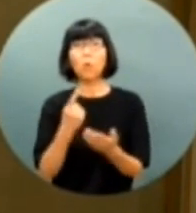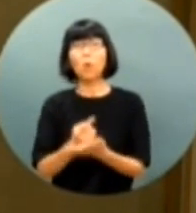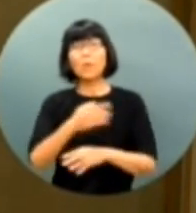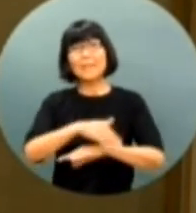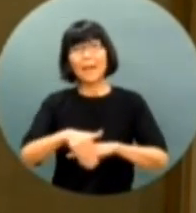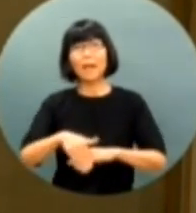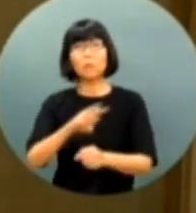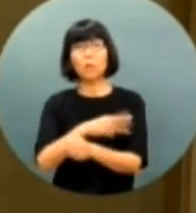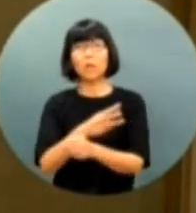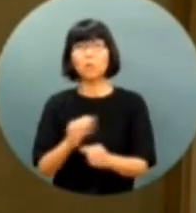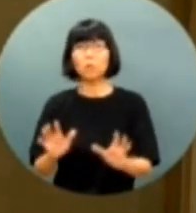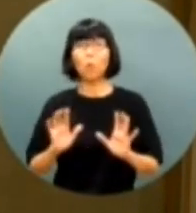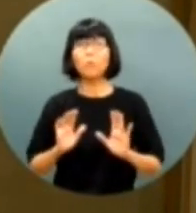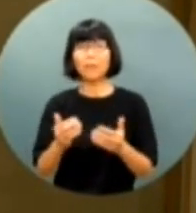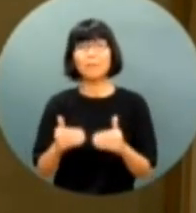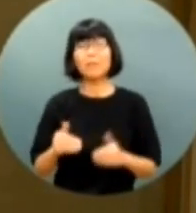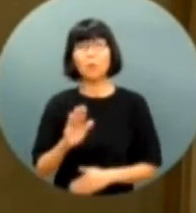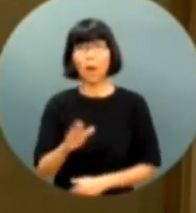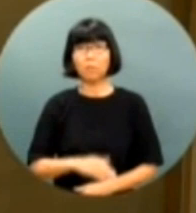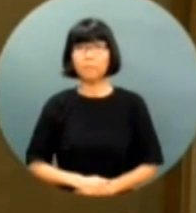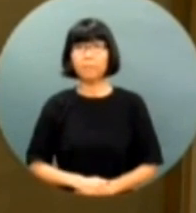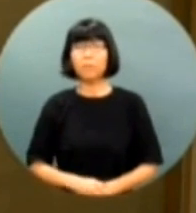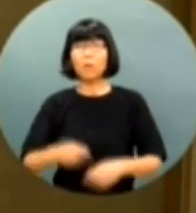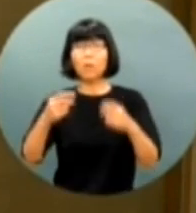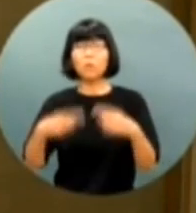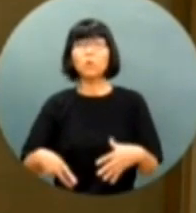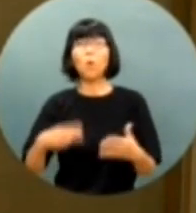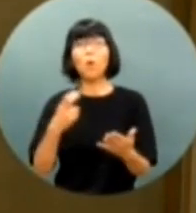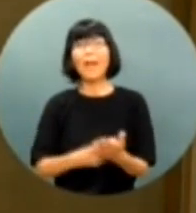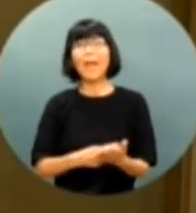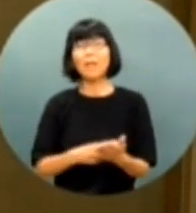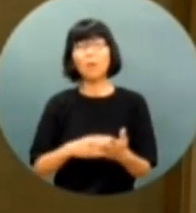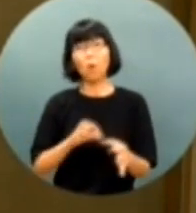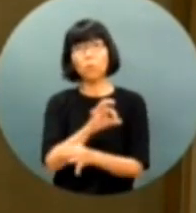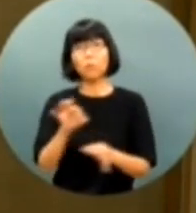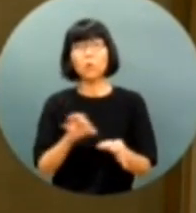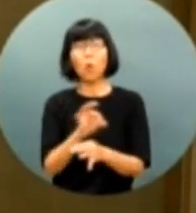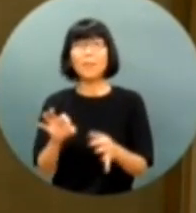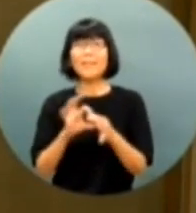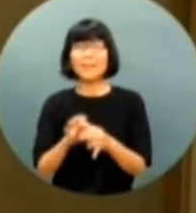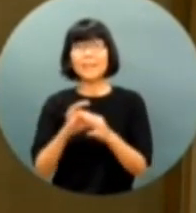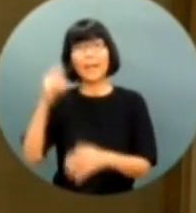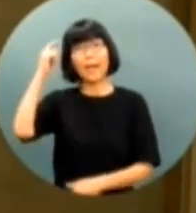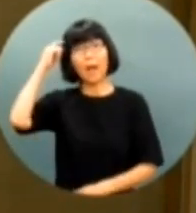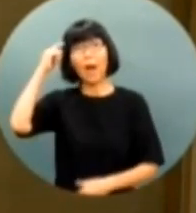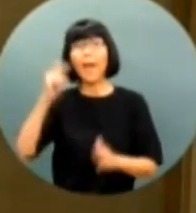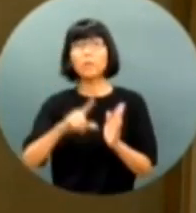といけないんでしょうか。私はね、条例の運用について、いろいろ考える時期に来てるんじゃないかと思っております。合わせ